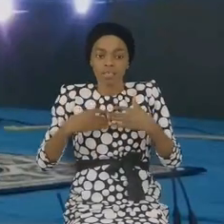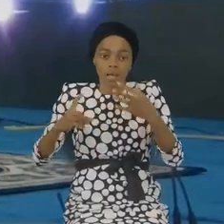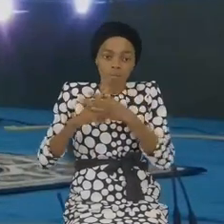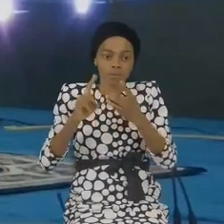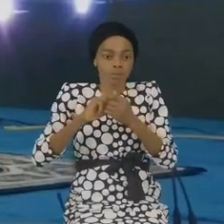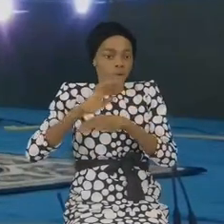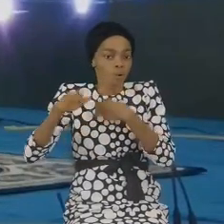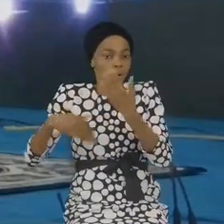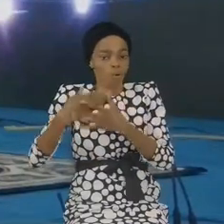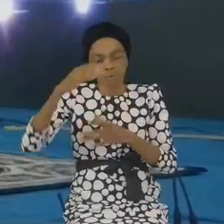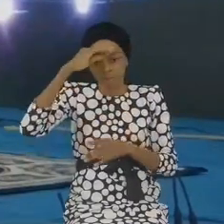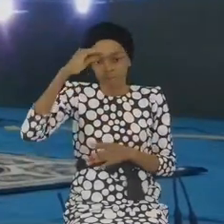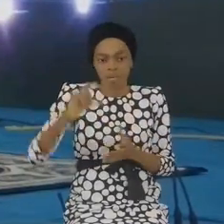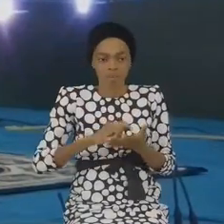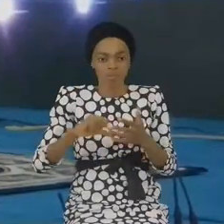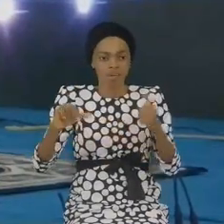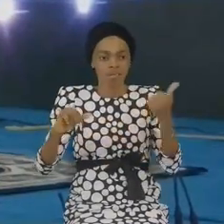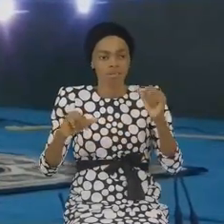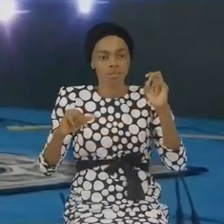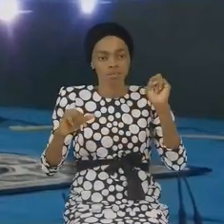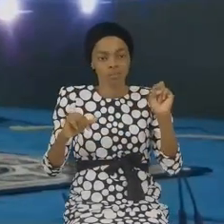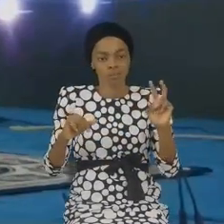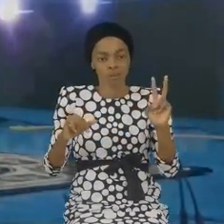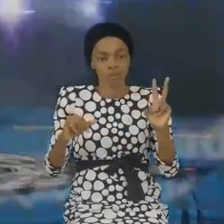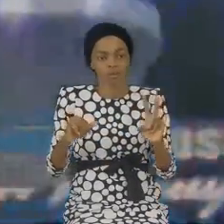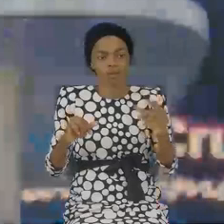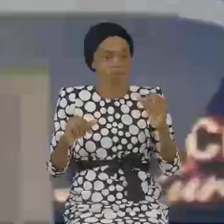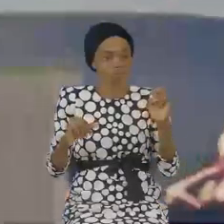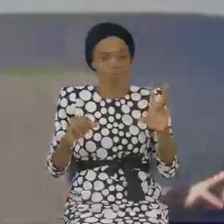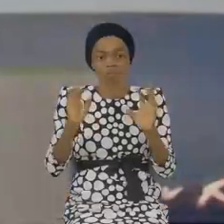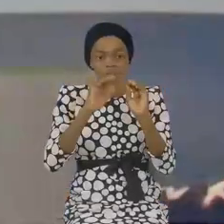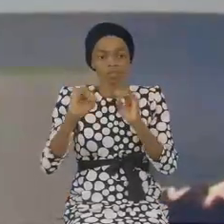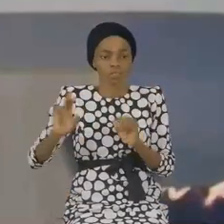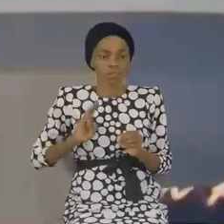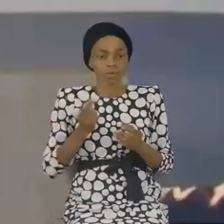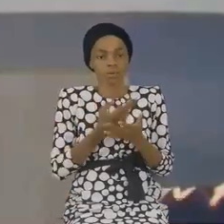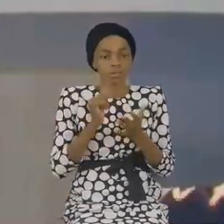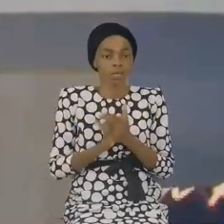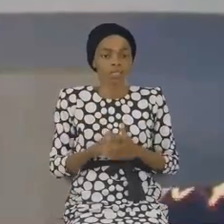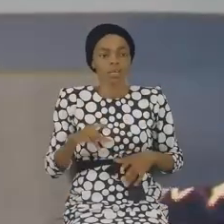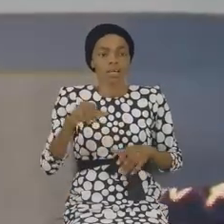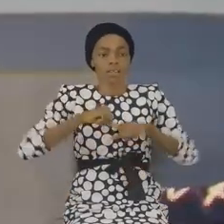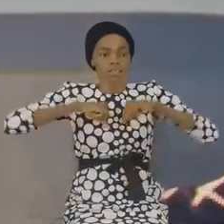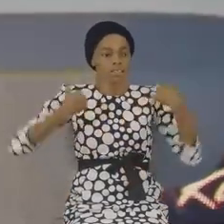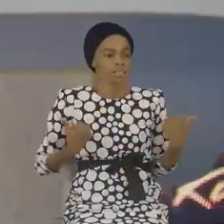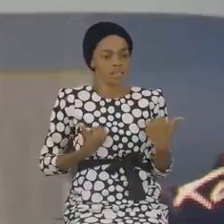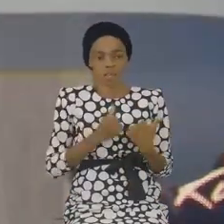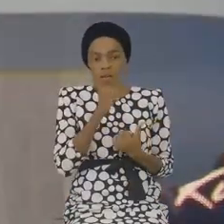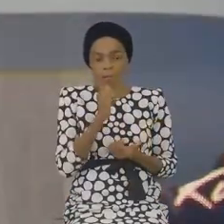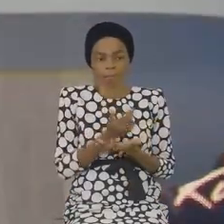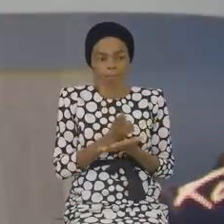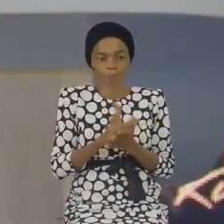12, on dit, elle nous enseigne à renoncer à l'impiété et au convoitisme mondial et à vivre dans le